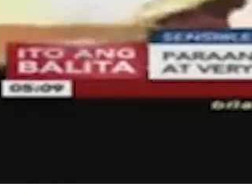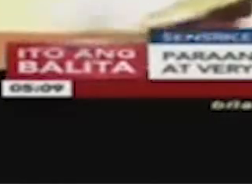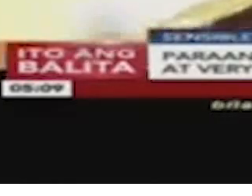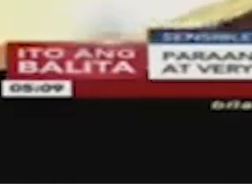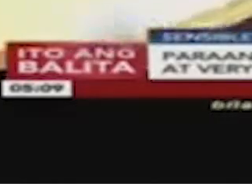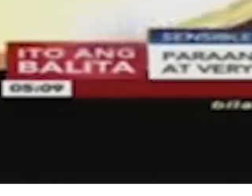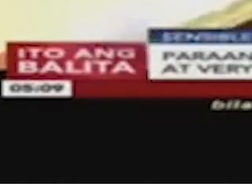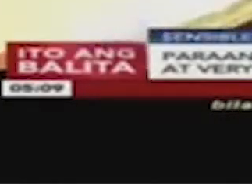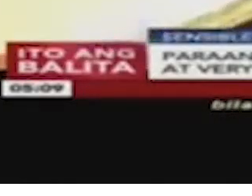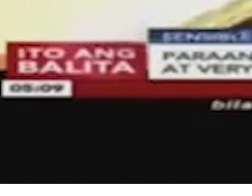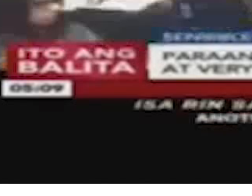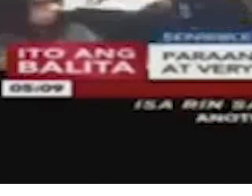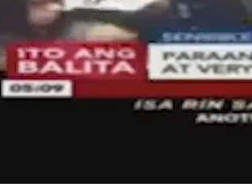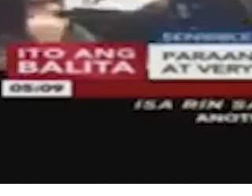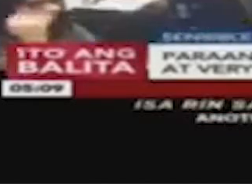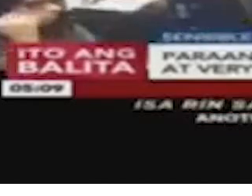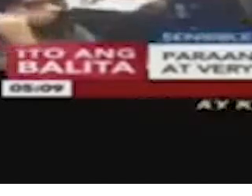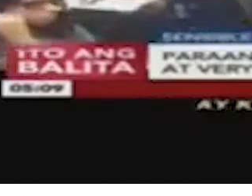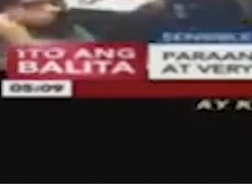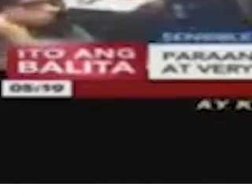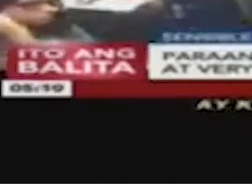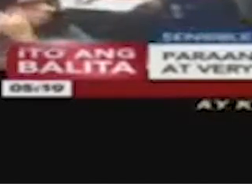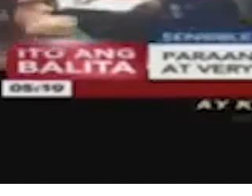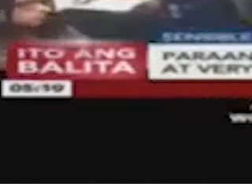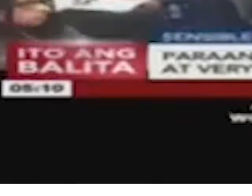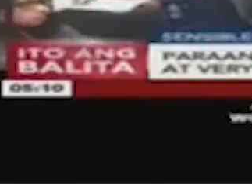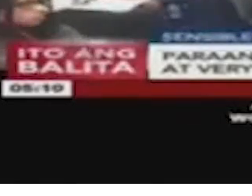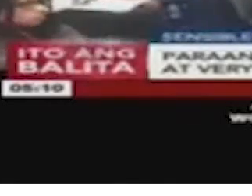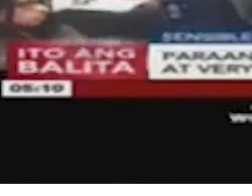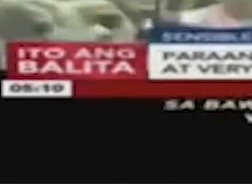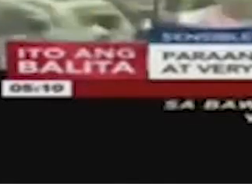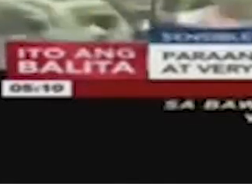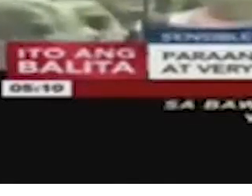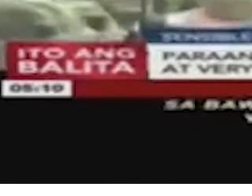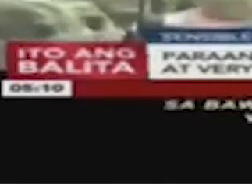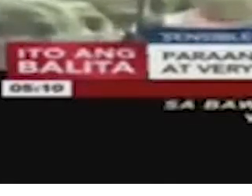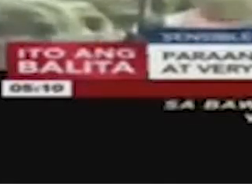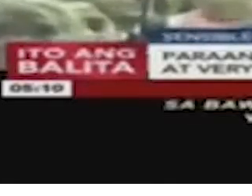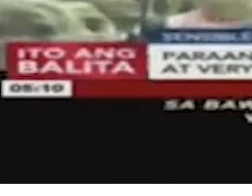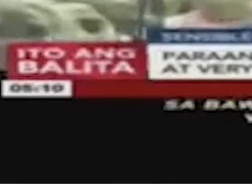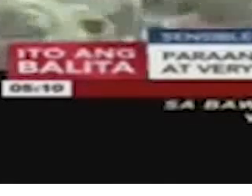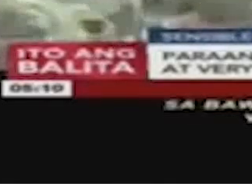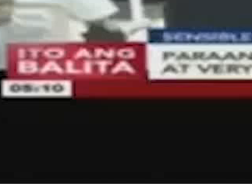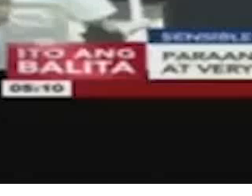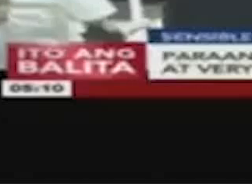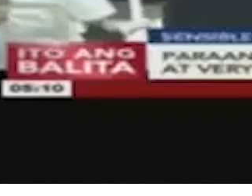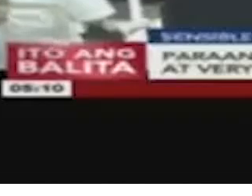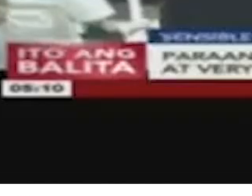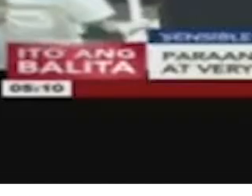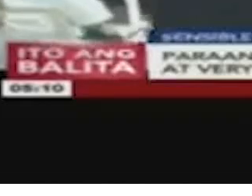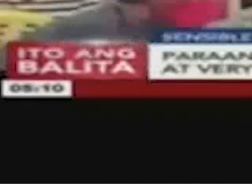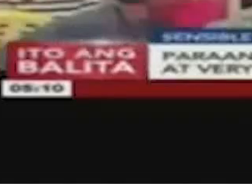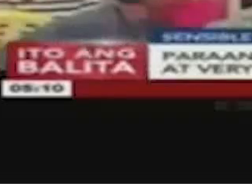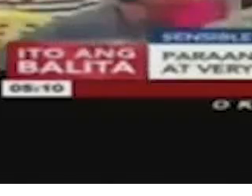Brother Eli ay kung paano nito nailalapat ang mga salita ng Diyos sa bawat naghahanap ng katwiran, anuman ang estado